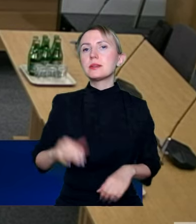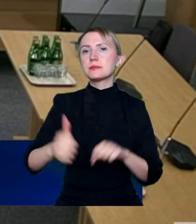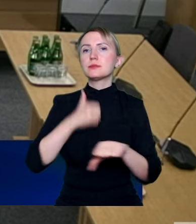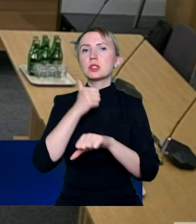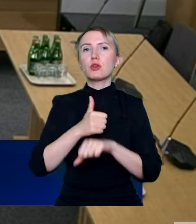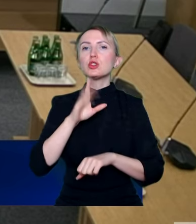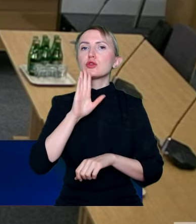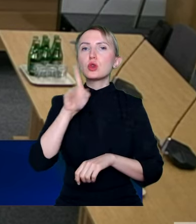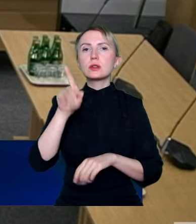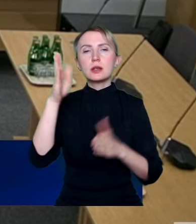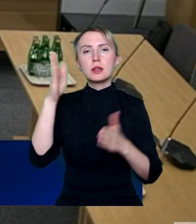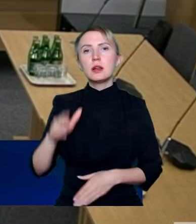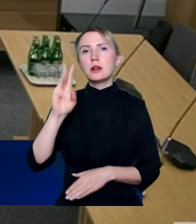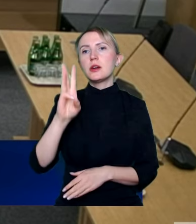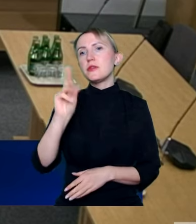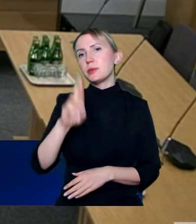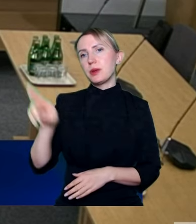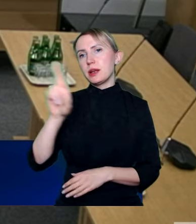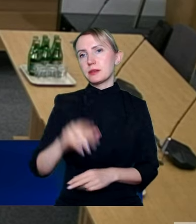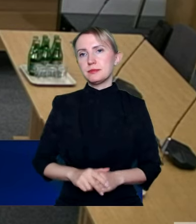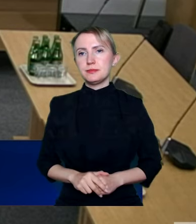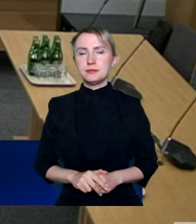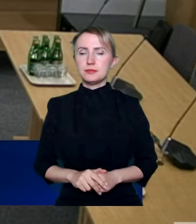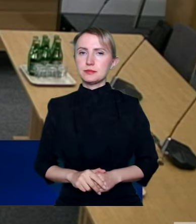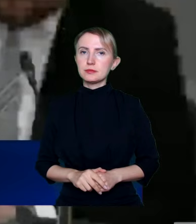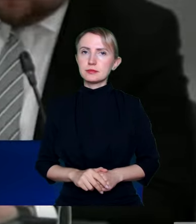przewodniczącego Przemysława Wiplera. Bardzo proszę, panie pośle.